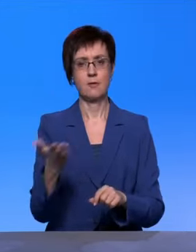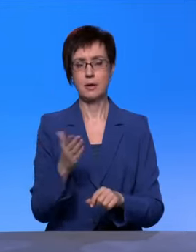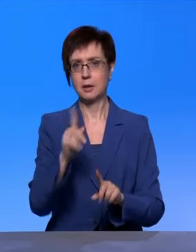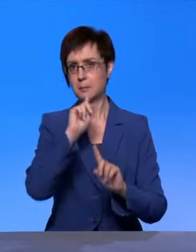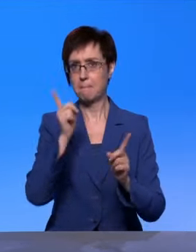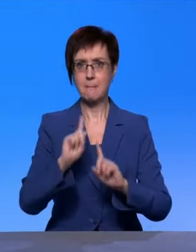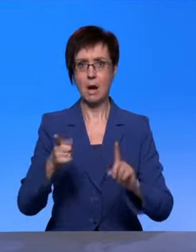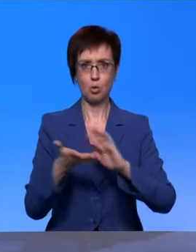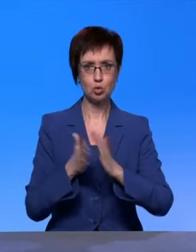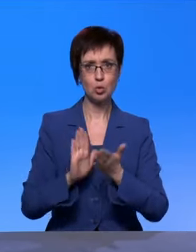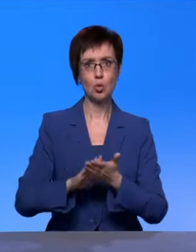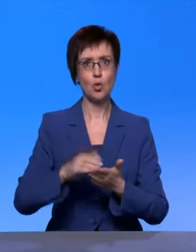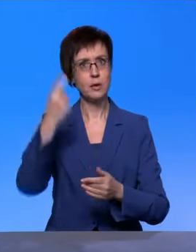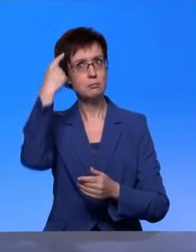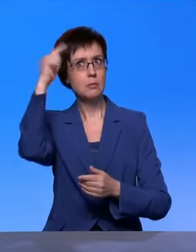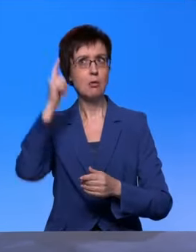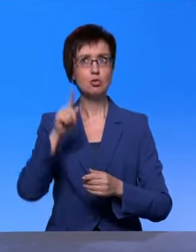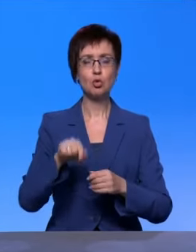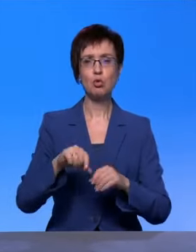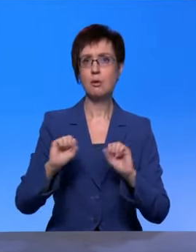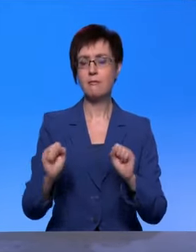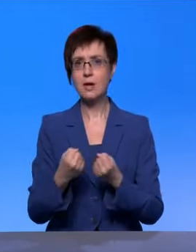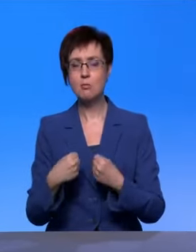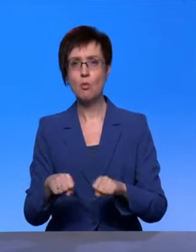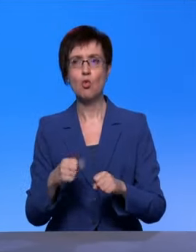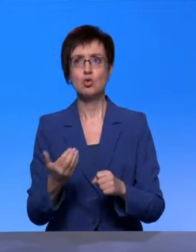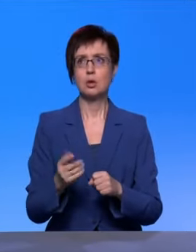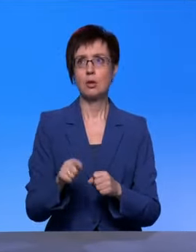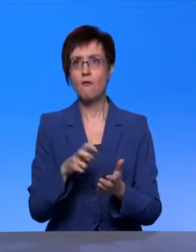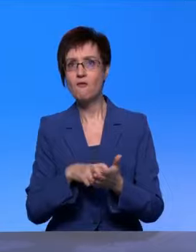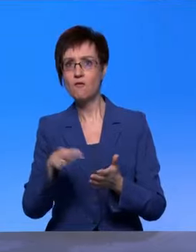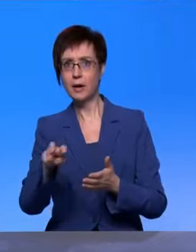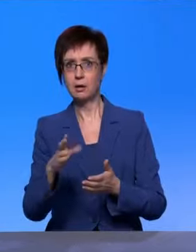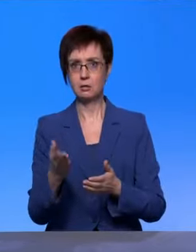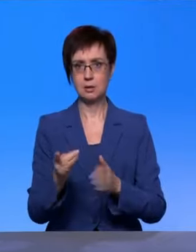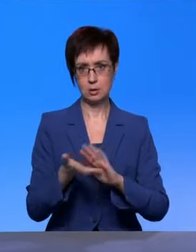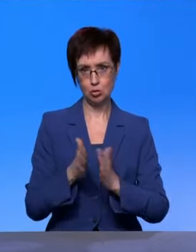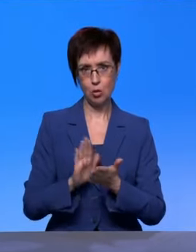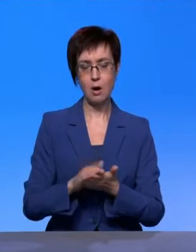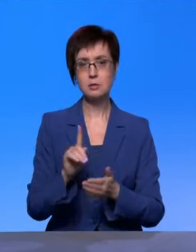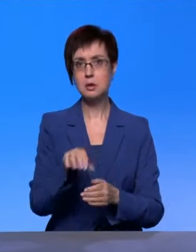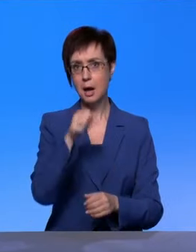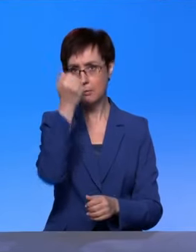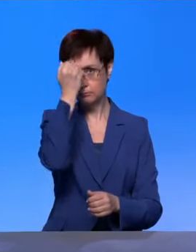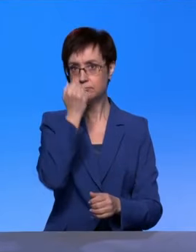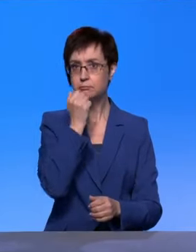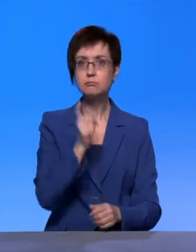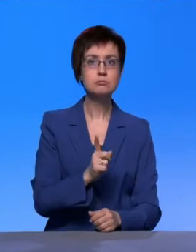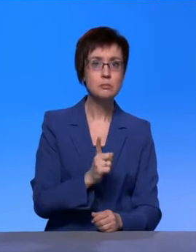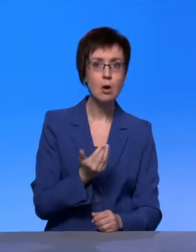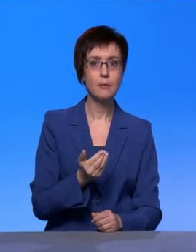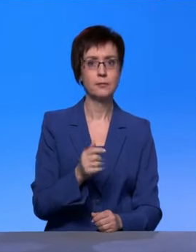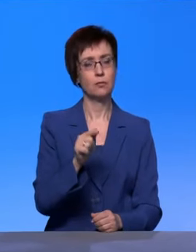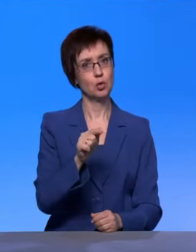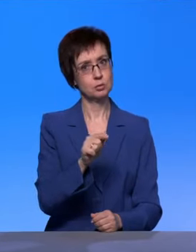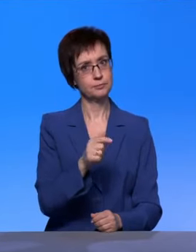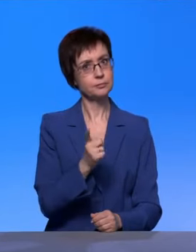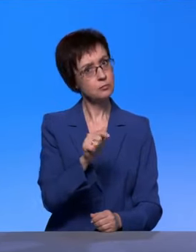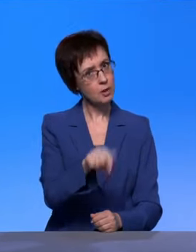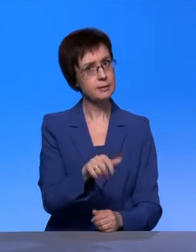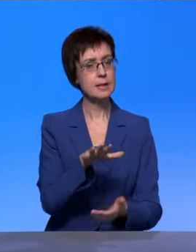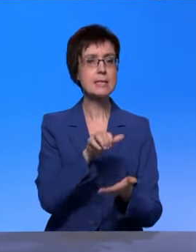сложной ситуации благодаря своей смекалке, находчивости, благодаря тому, что они занимались в кружке юных пионеров. А вот американские школьники